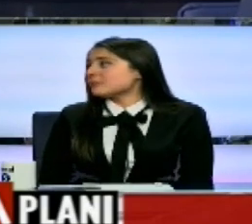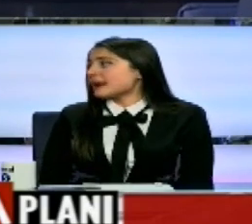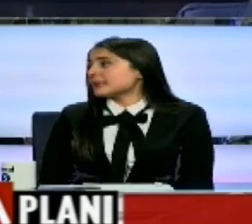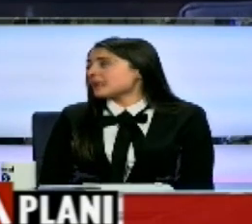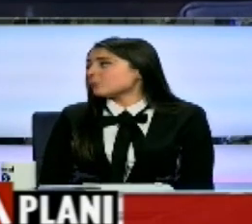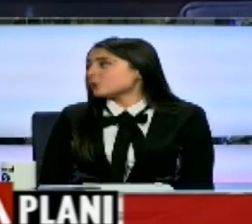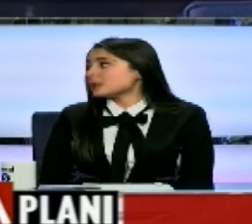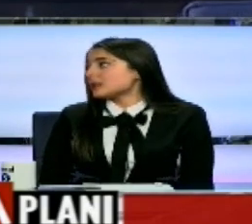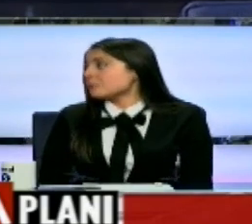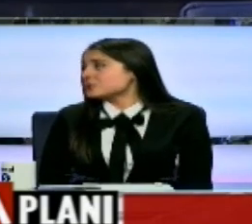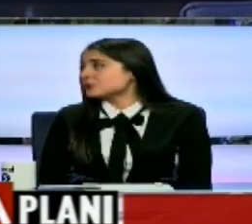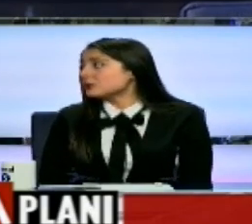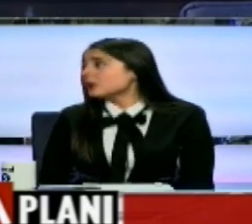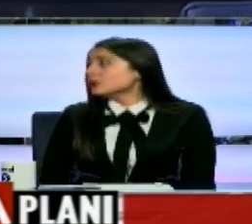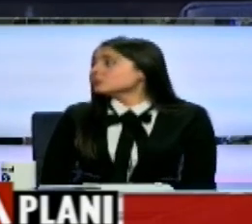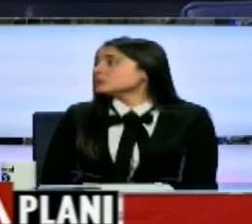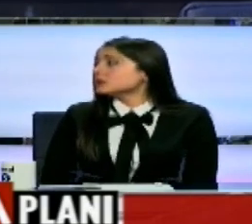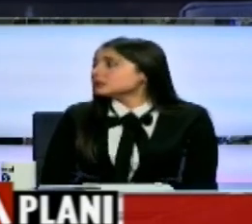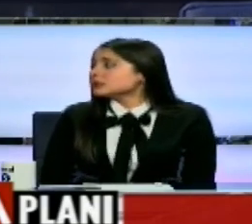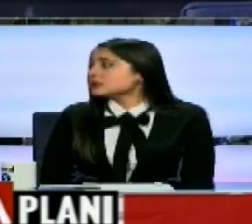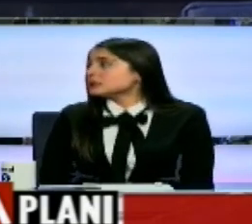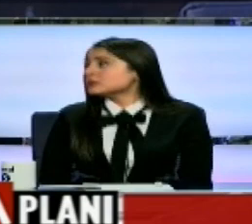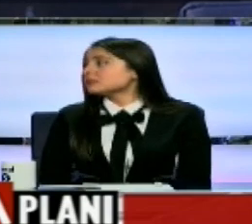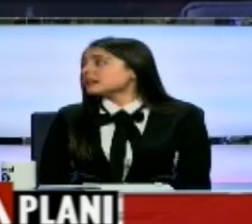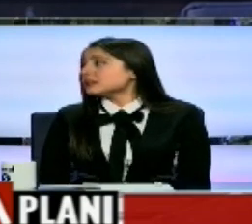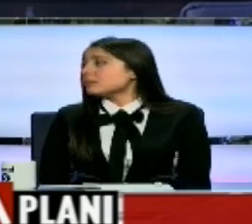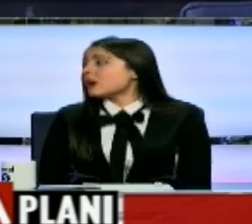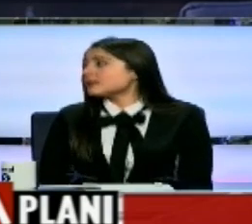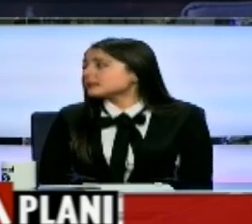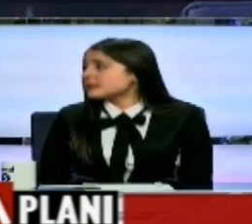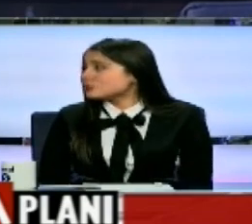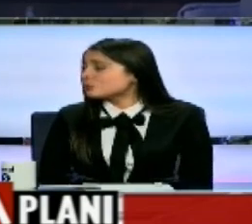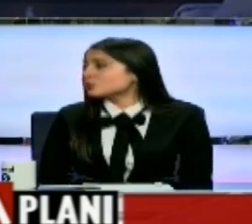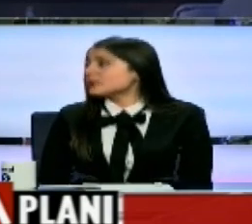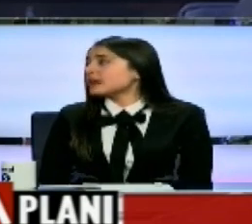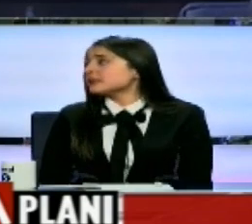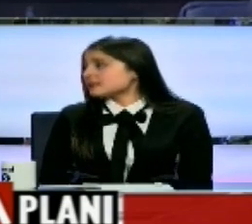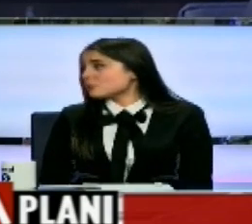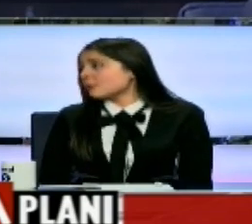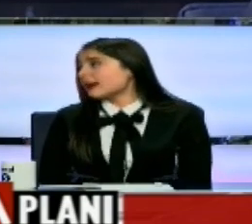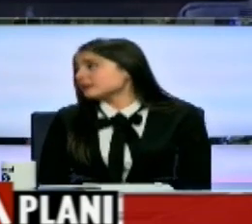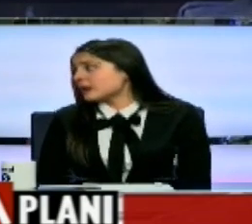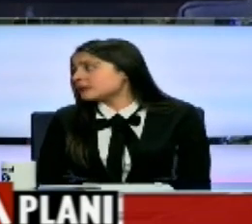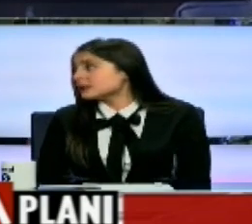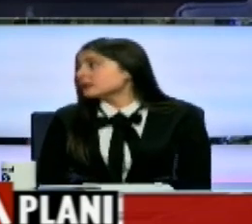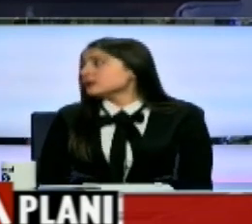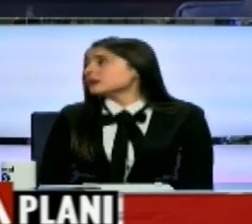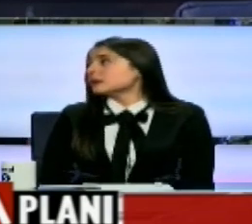bir belgesel projesi yapmıştık. Bunu gerekli bakanlıklara sunduk. Kendileri de çok